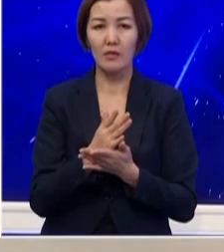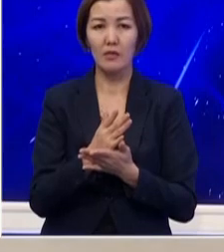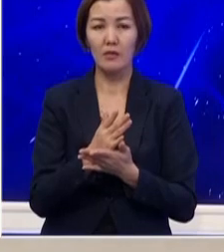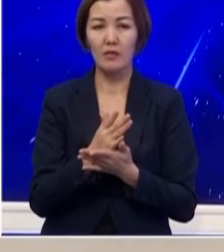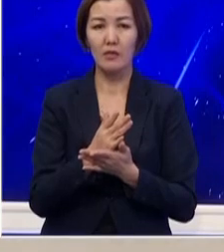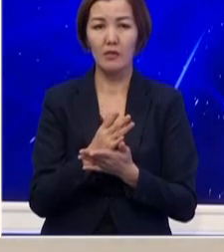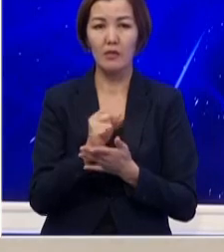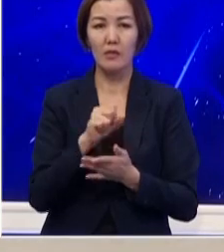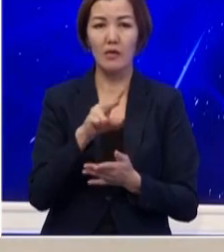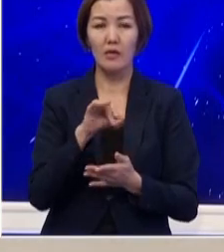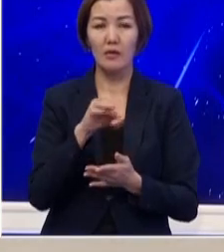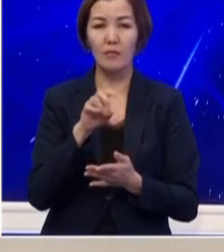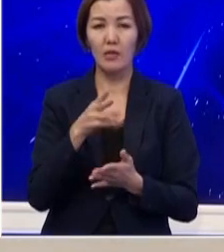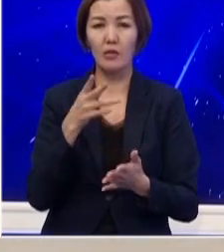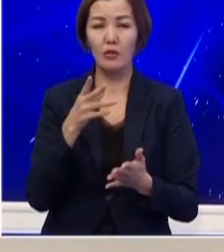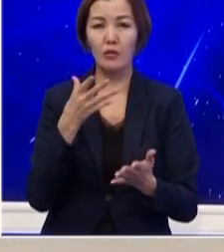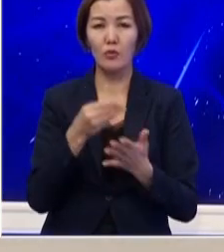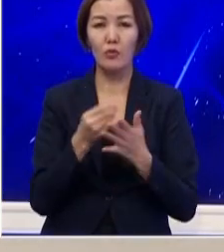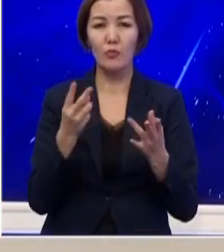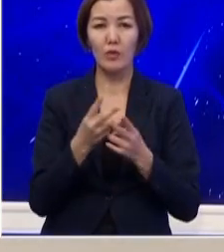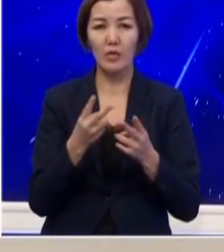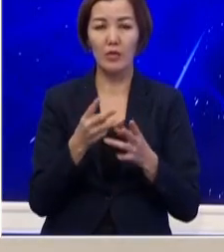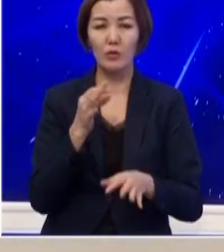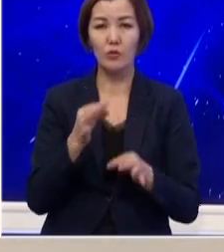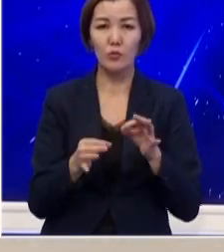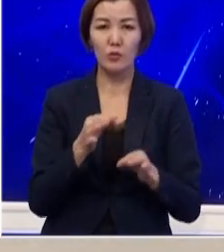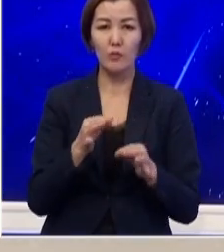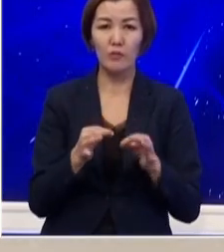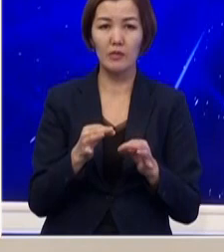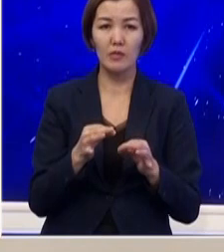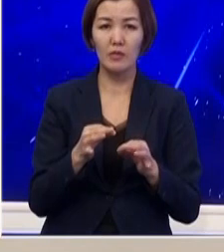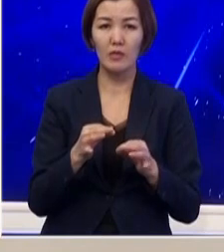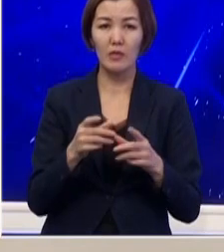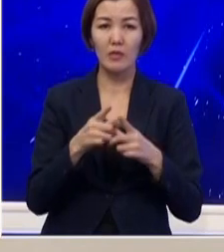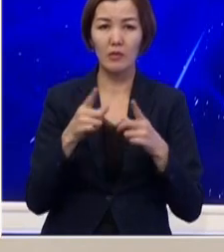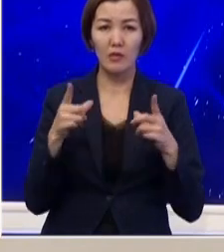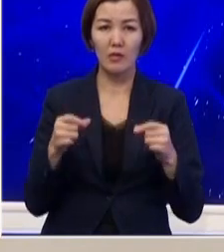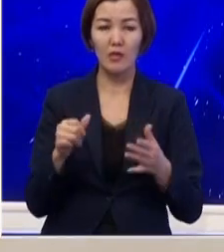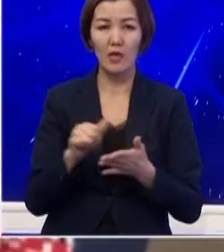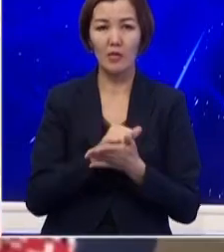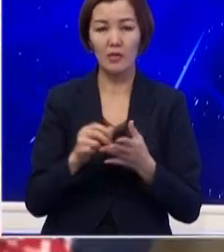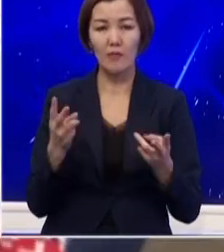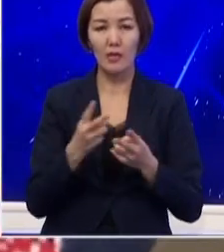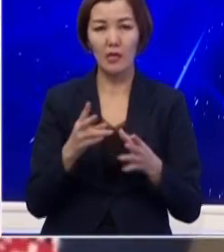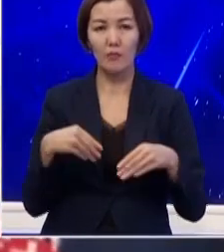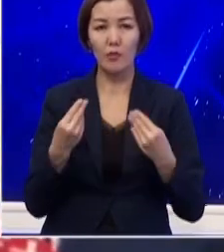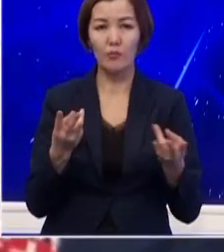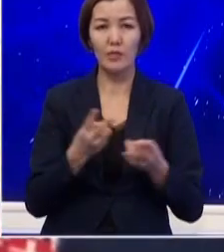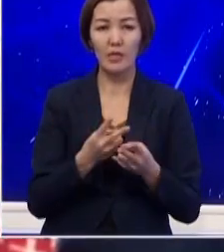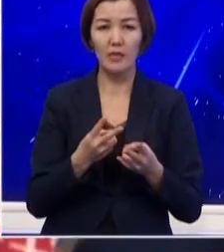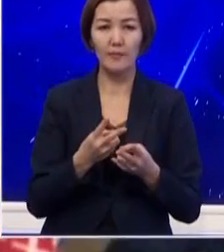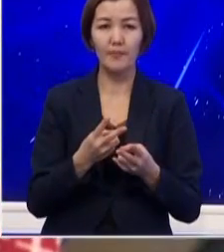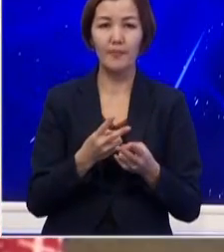алимент ретінде. Ешқай жер жұмысқа алмайды. Асу дейміз. Справка кел, анаға кел, анаға кел, білмеймін. Жұмыспен қамту